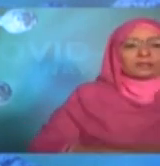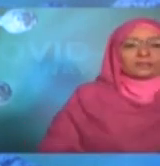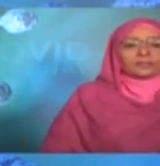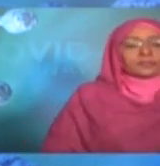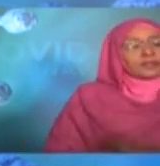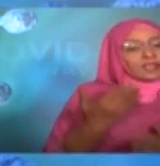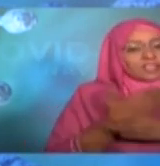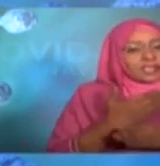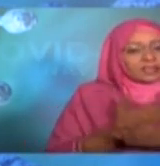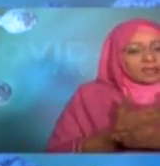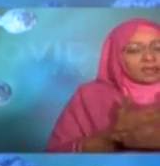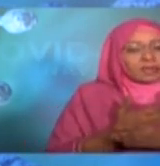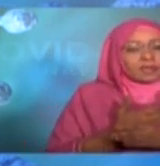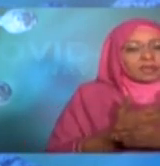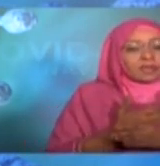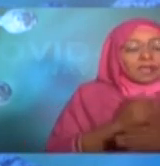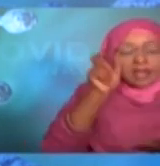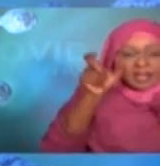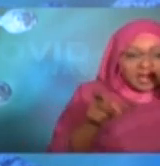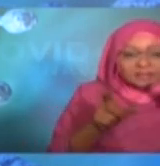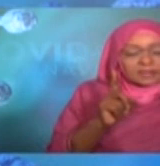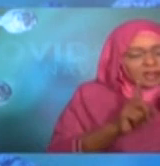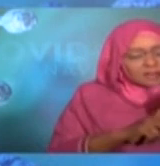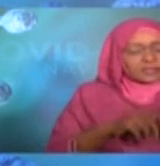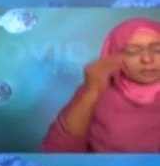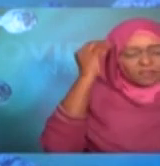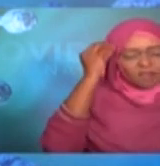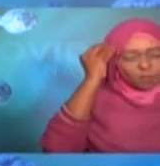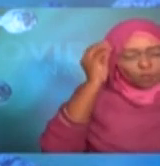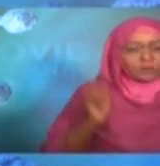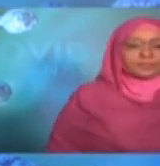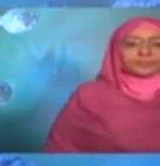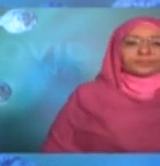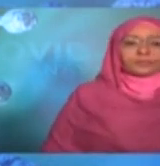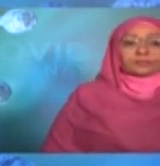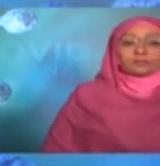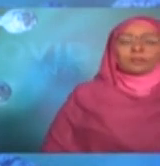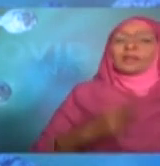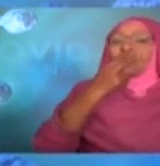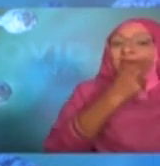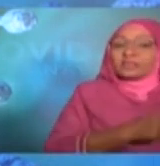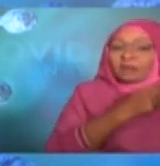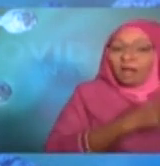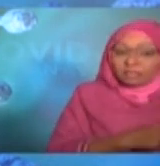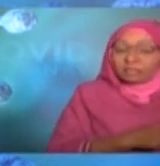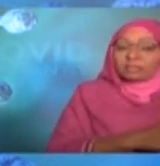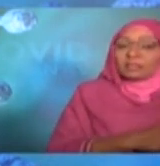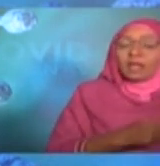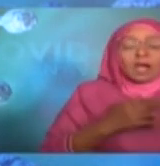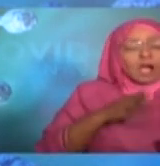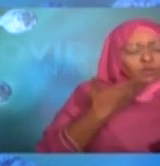وعليه نطلب من المواطنين أن يتفهموا أن هذه الإجراءات المطلوب منها